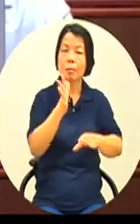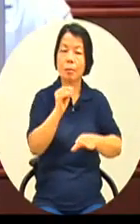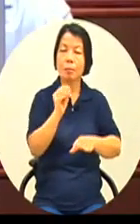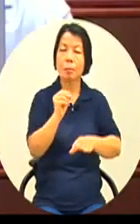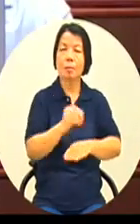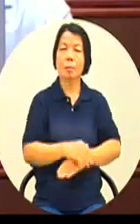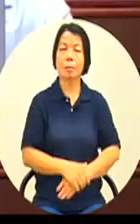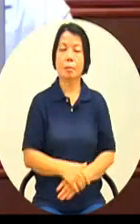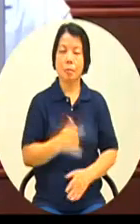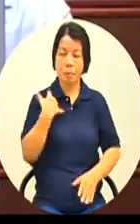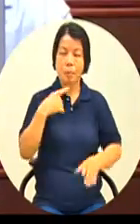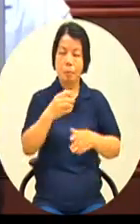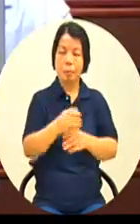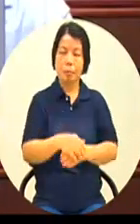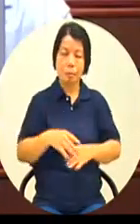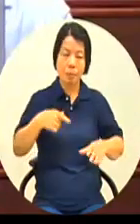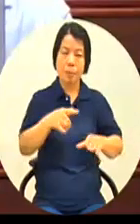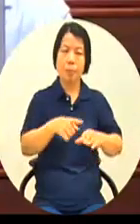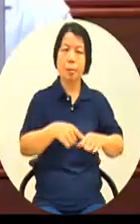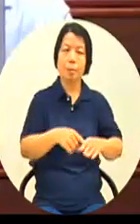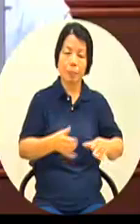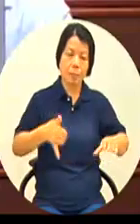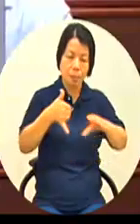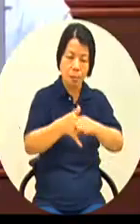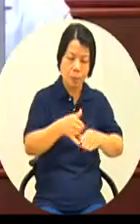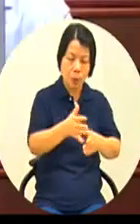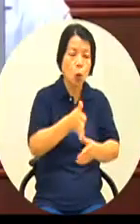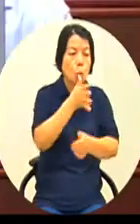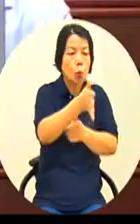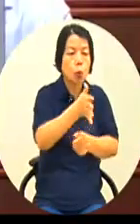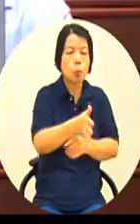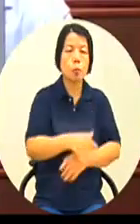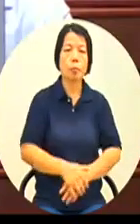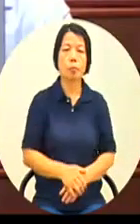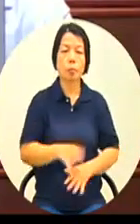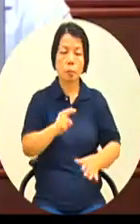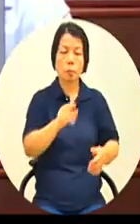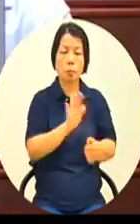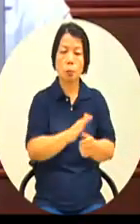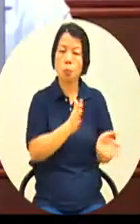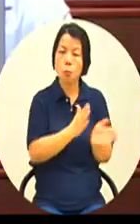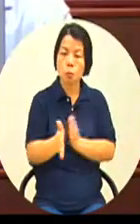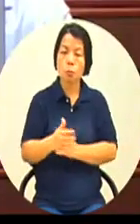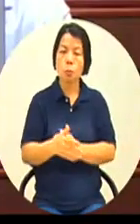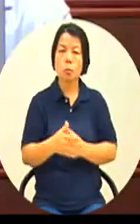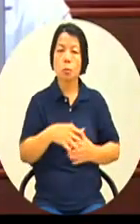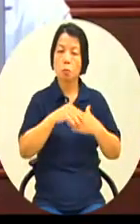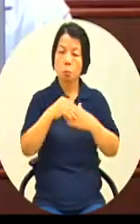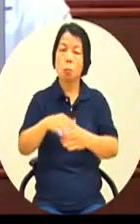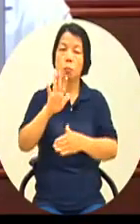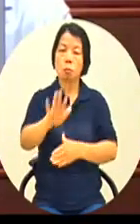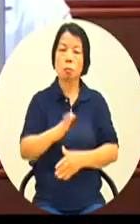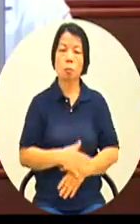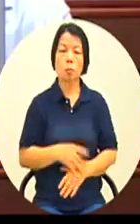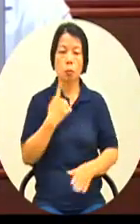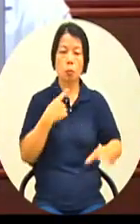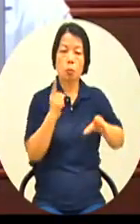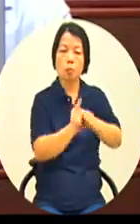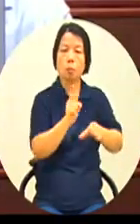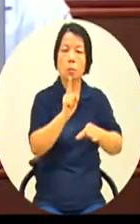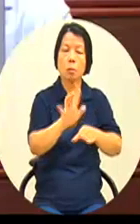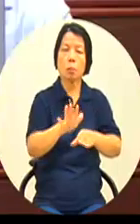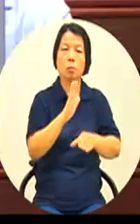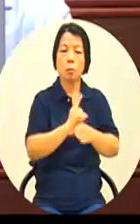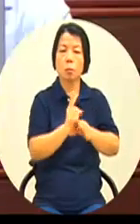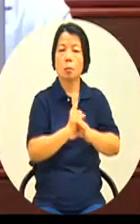你唔该坐计程车，甲问我顺便家己有助理咧载我，我不是坐计程车呢，因为人我若坐计